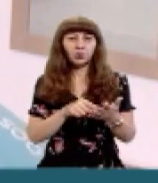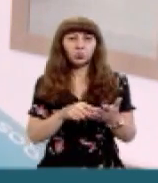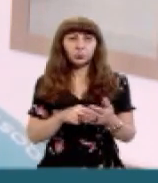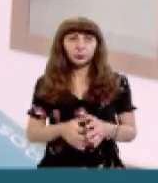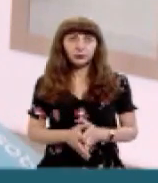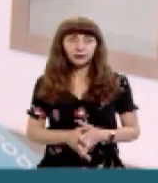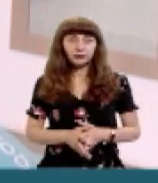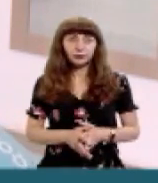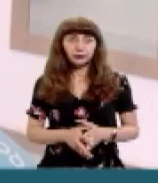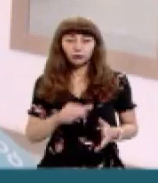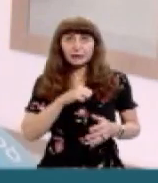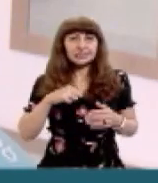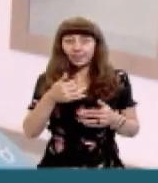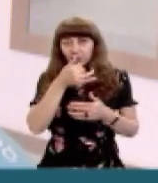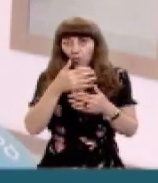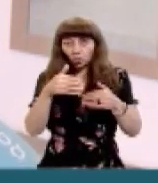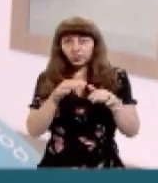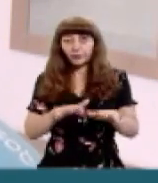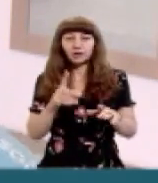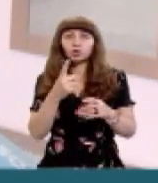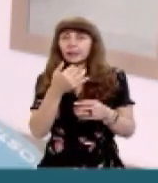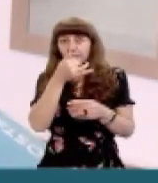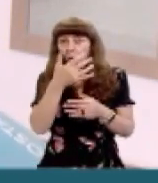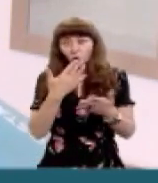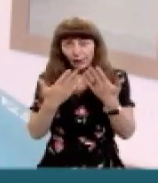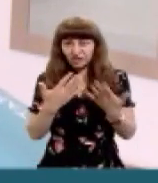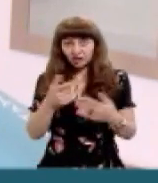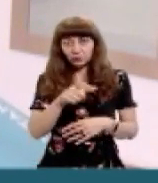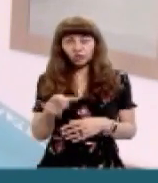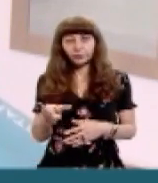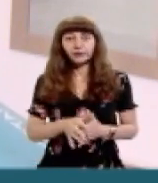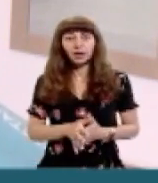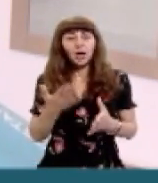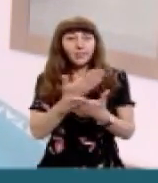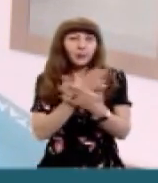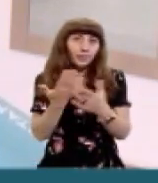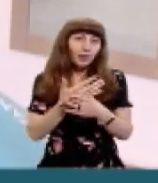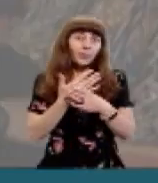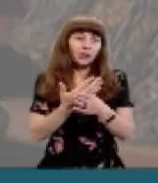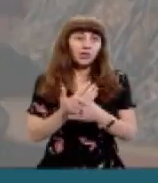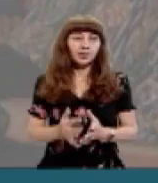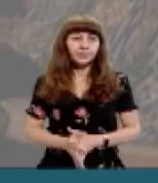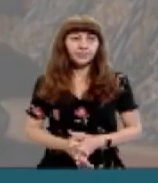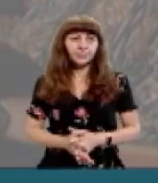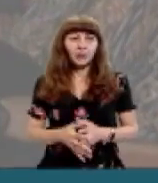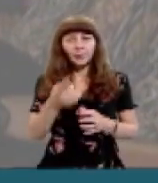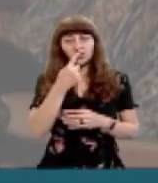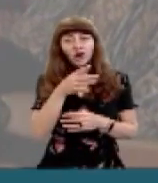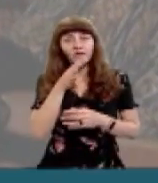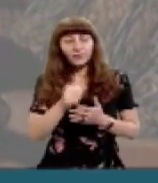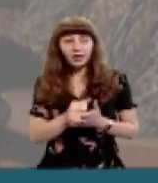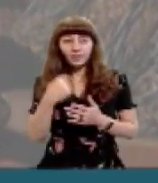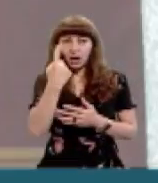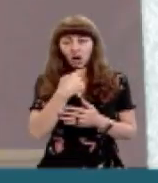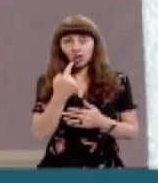личные, которые они сами не могут решить, потому что они не могут общаться с людьми. Поэтому мы помогаем как посредники. В ближайшее время лиц с